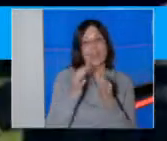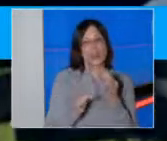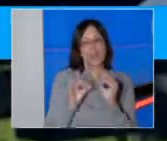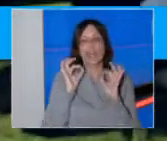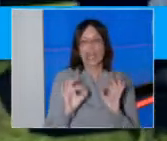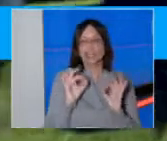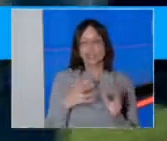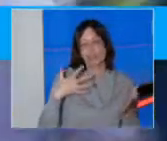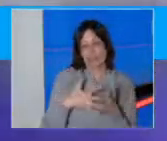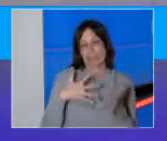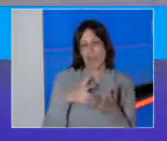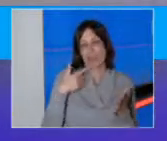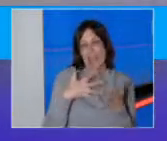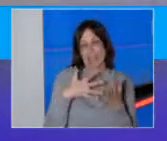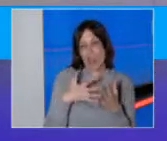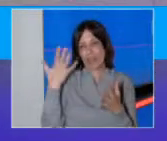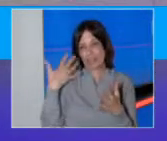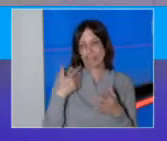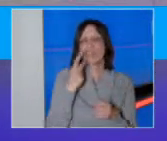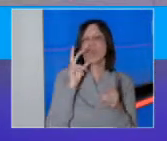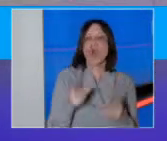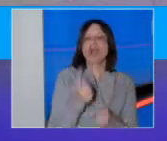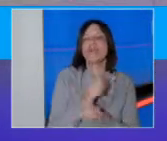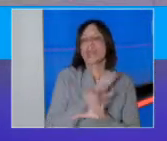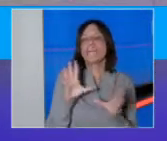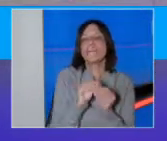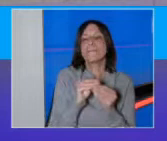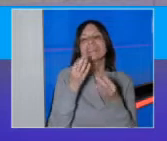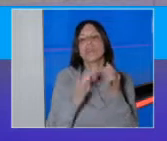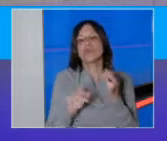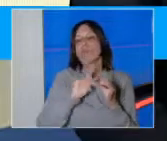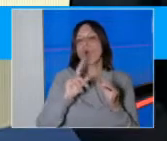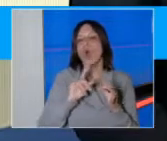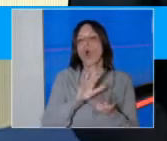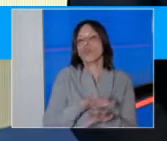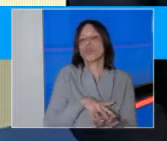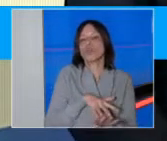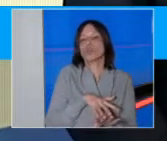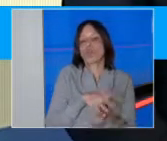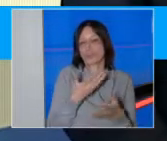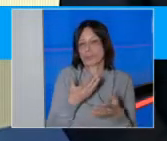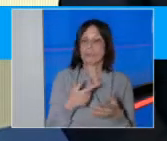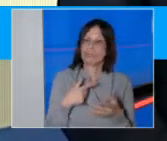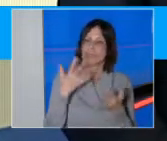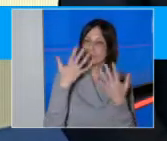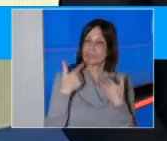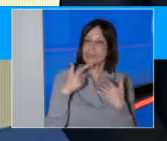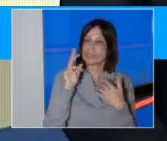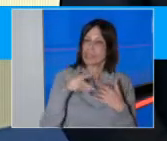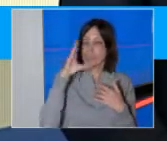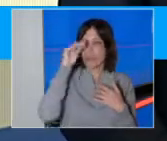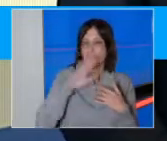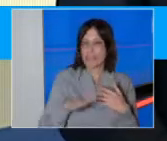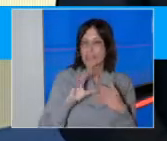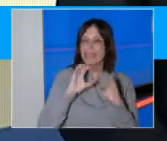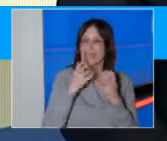בחקירות אפידמיולוגיות. אז אני יכולה לעבוד רק עם נתונים, אני לא יכולה לעבוד עם תחושת בטן. צופית, תספרי לי קצת, סיפרת שיש לך בן מכיתה